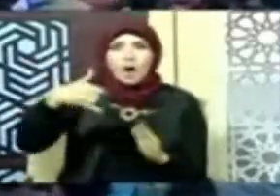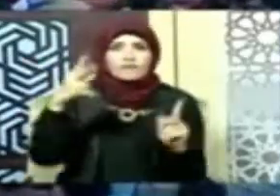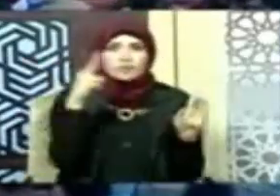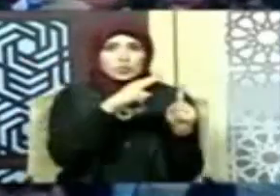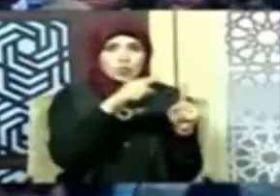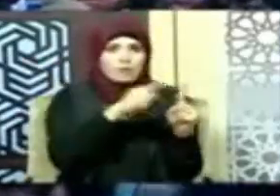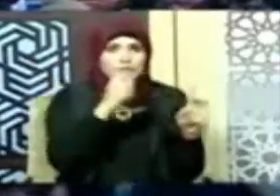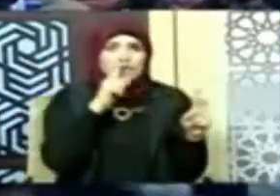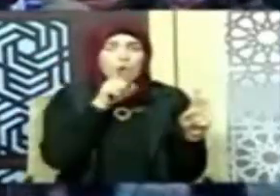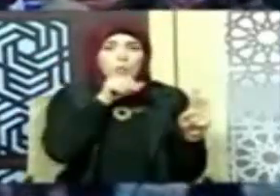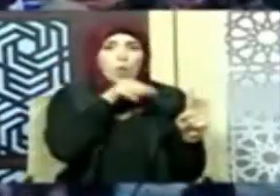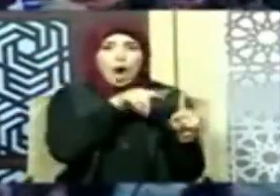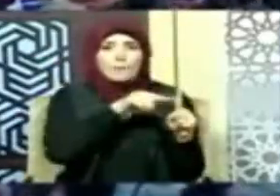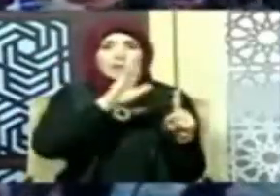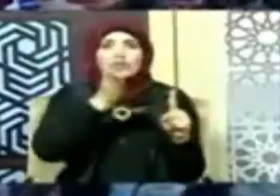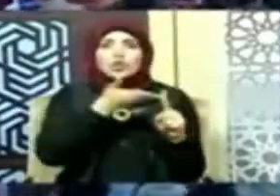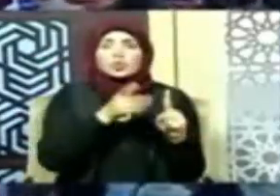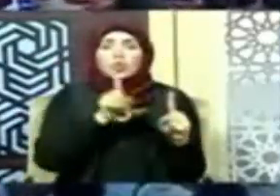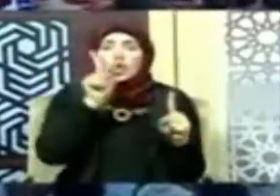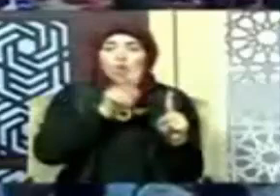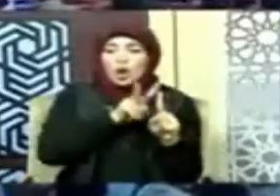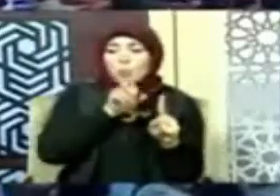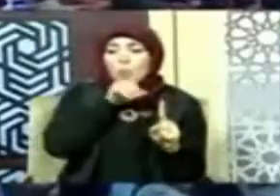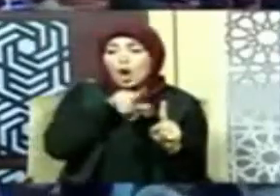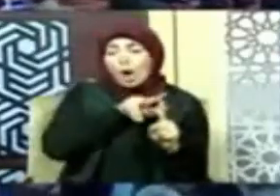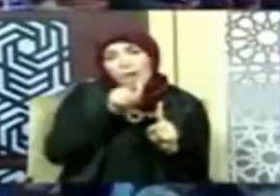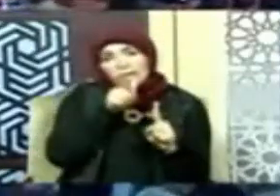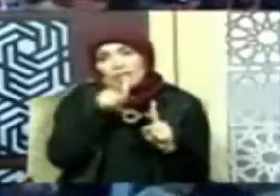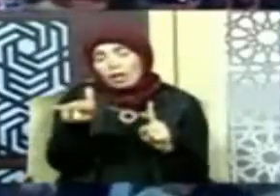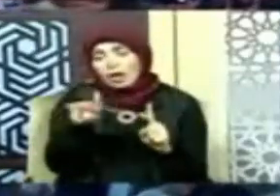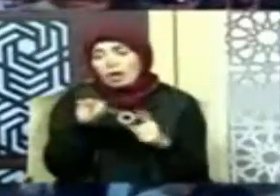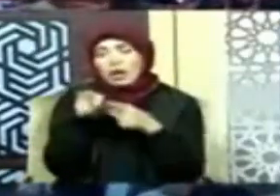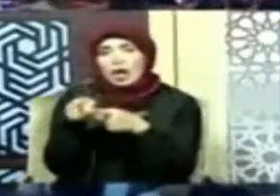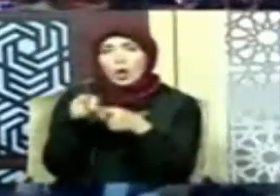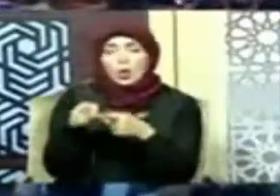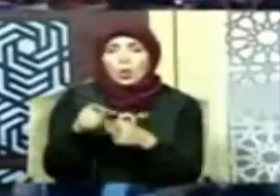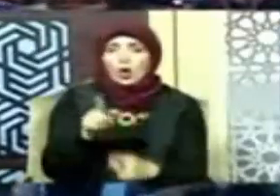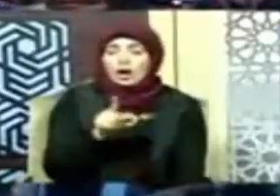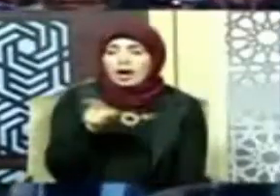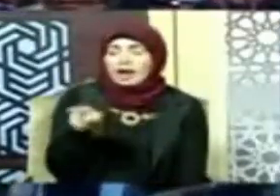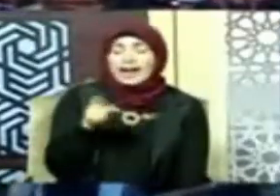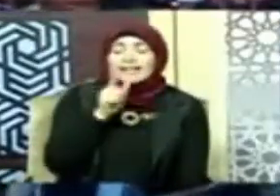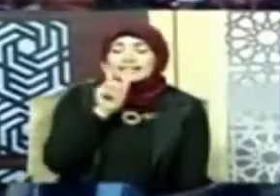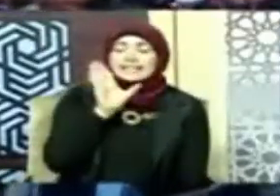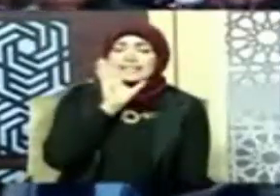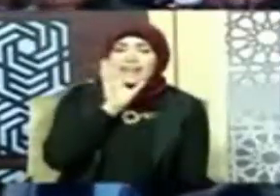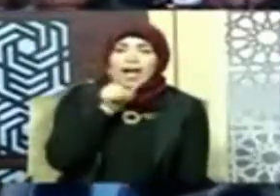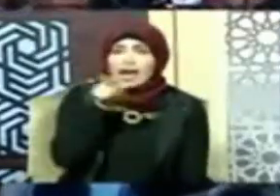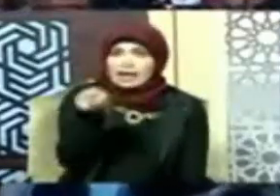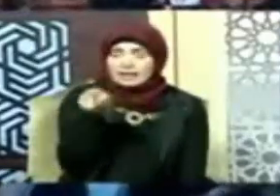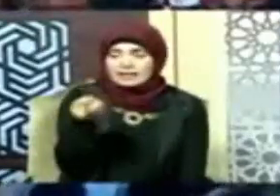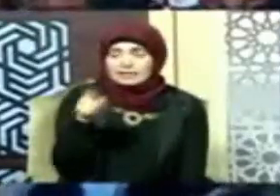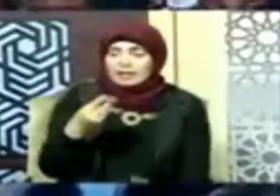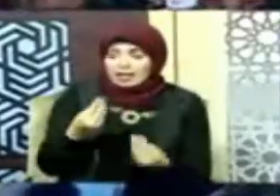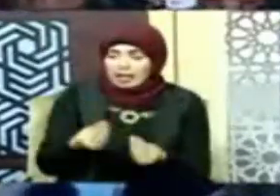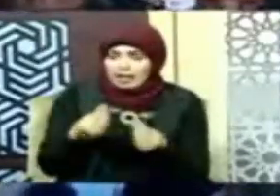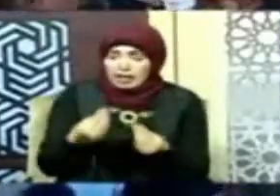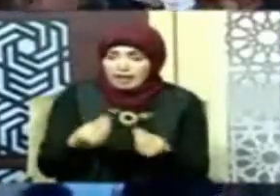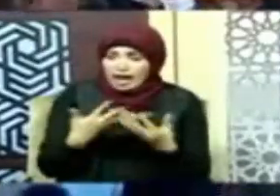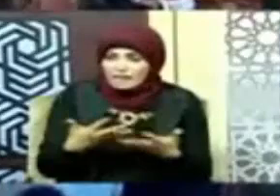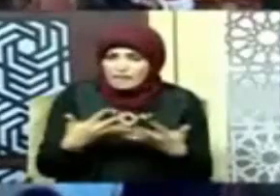صلى الله عليه وسلم، قال له النبي صلى الله عليه وسلم: يا هذا هون